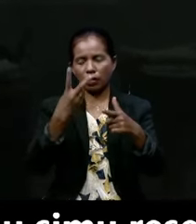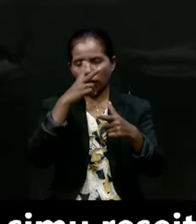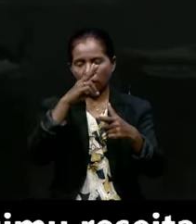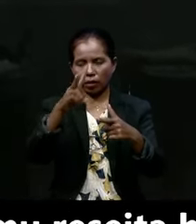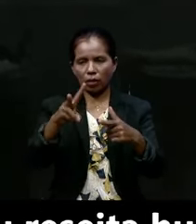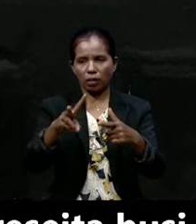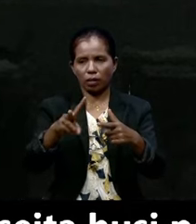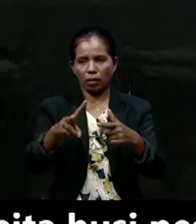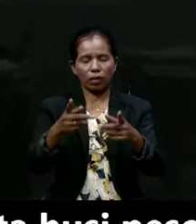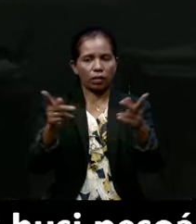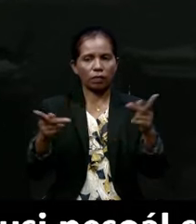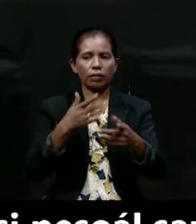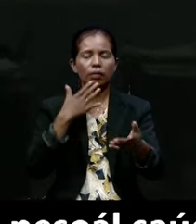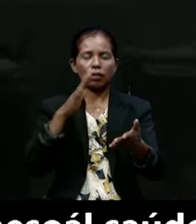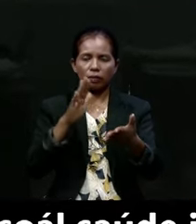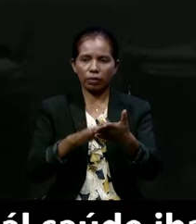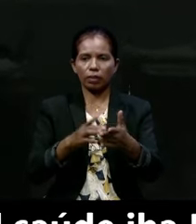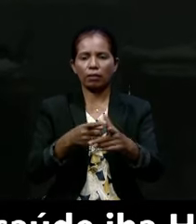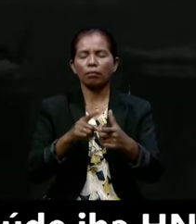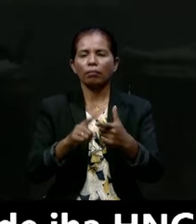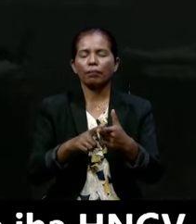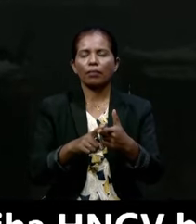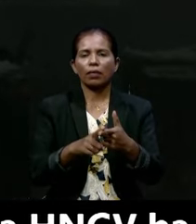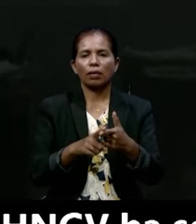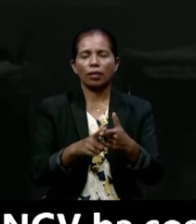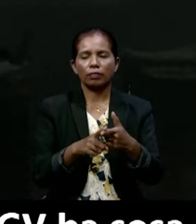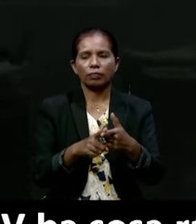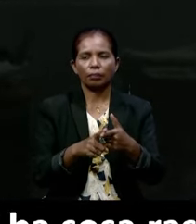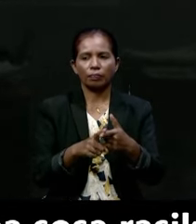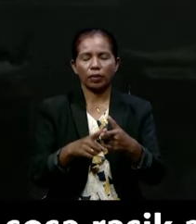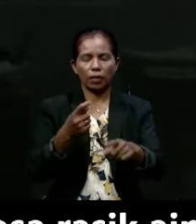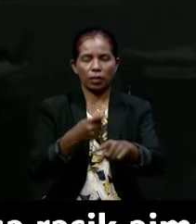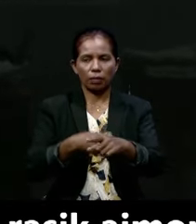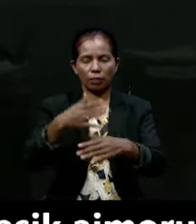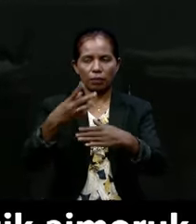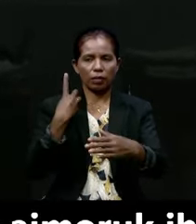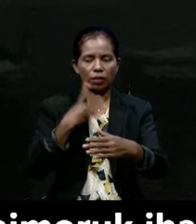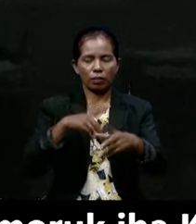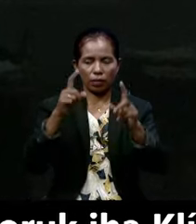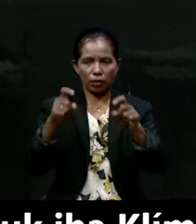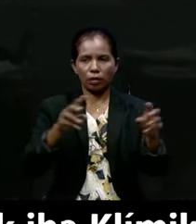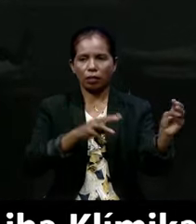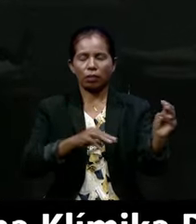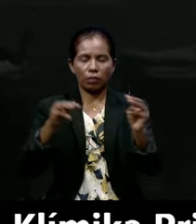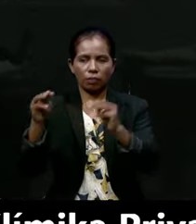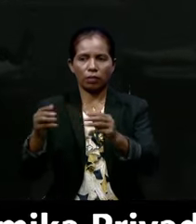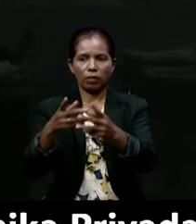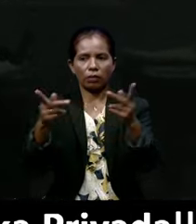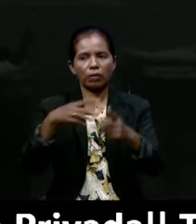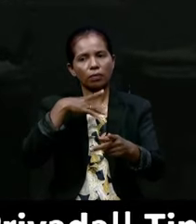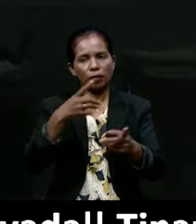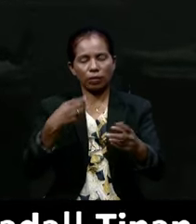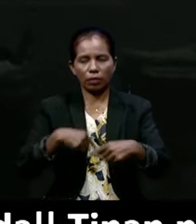nia ambiente la dungiak ne be ia tempo barak am tindi muda tia patin lisu ne lur